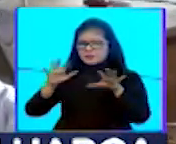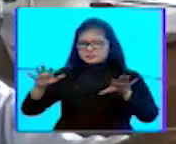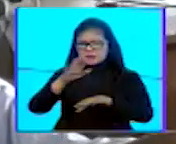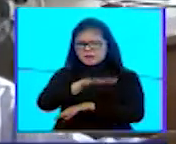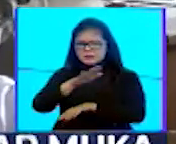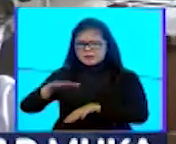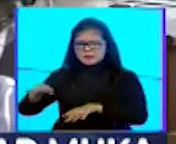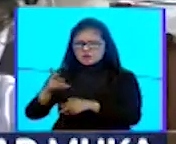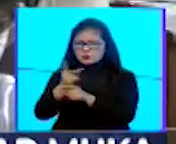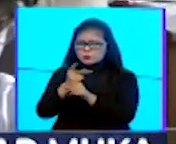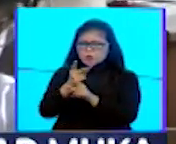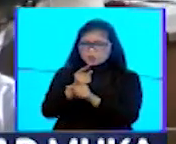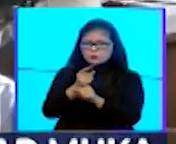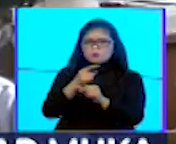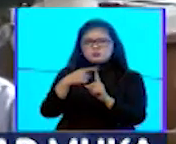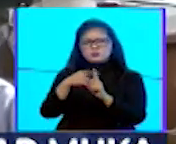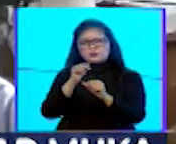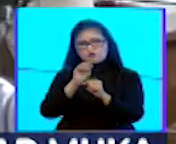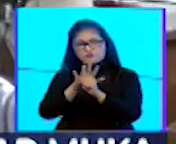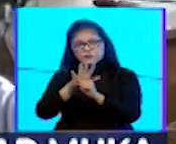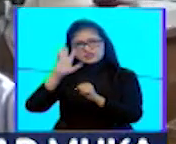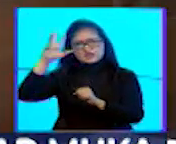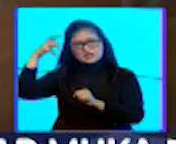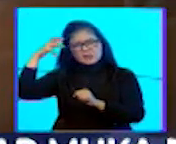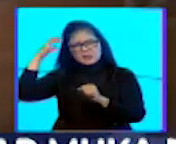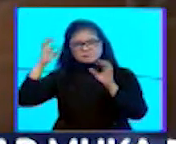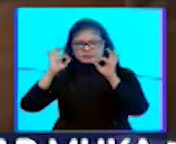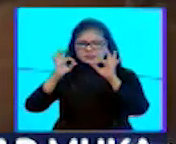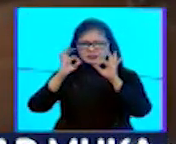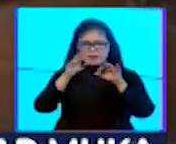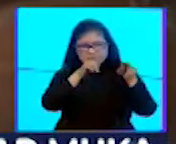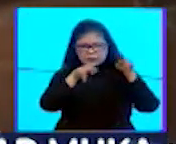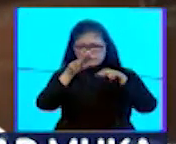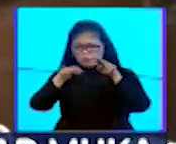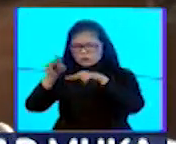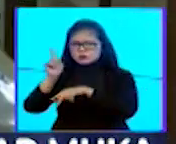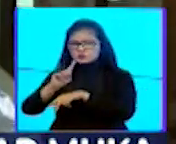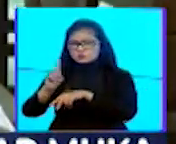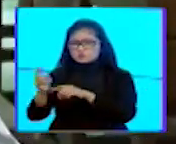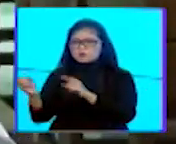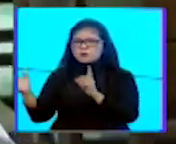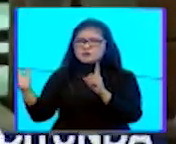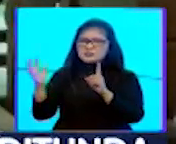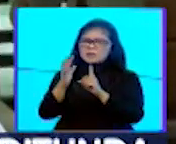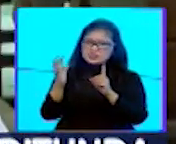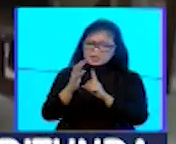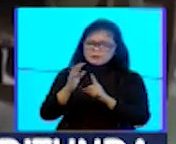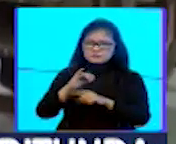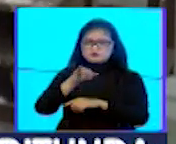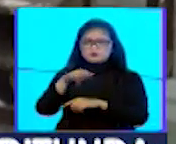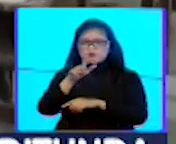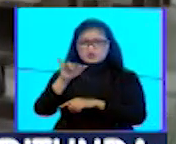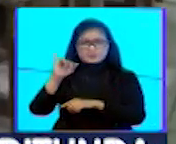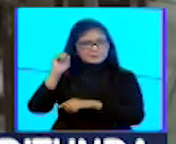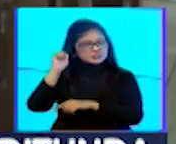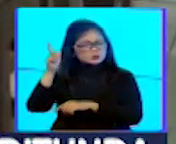Kota Cimahi akan melakukan evaluasi terhadap pembelajaran tatap muka di bulan Juli mendatang. Jika terjadi peningkatan kasus COVID-19